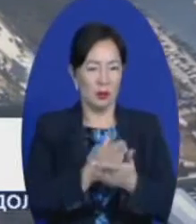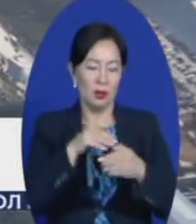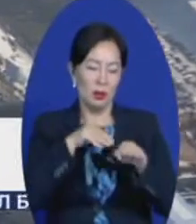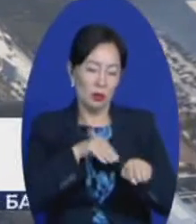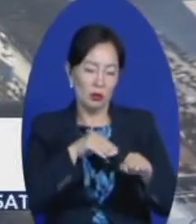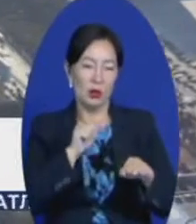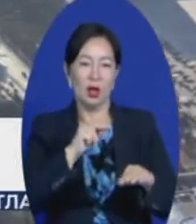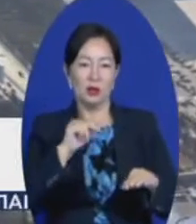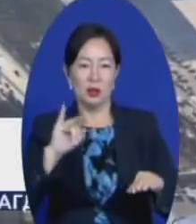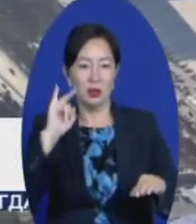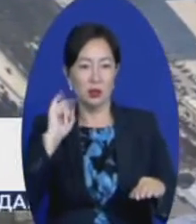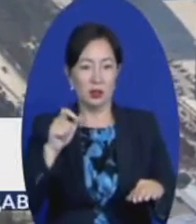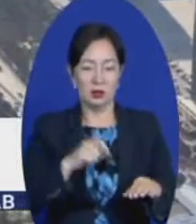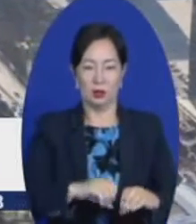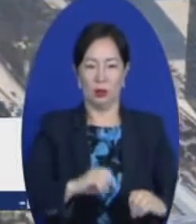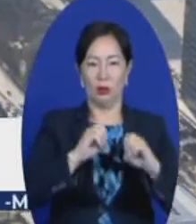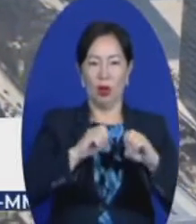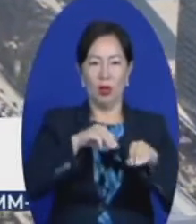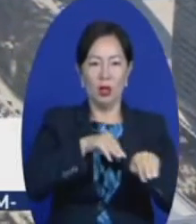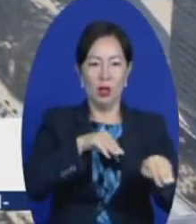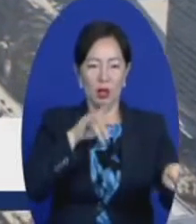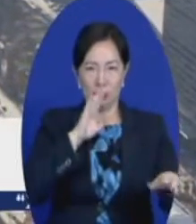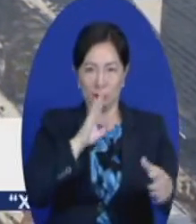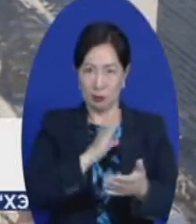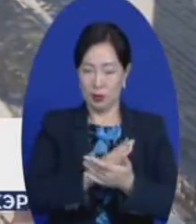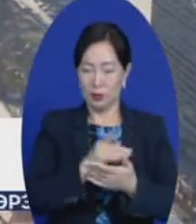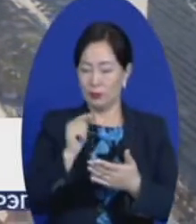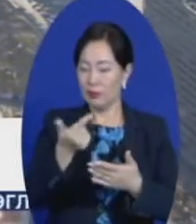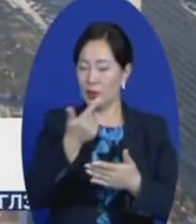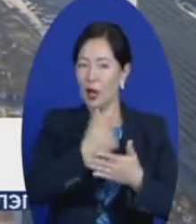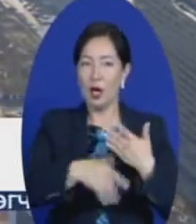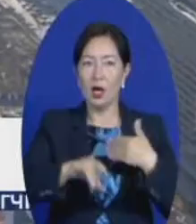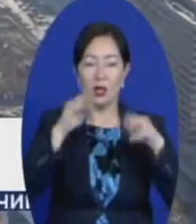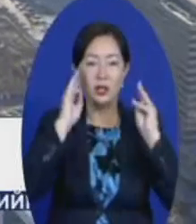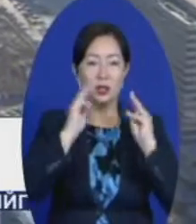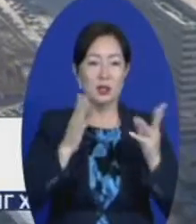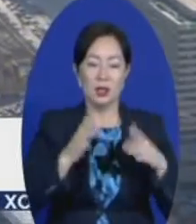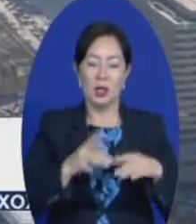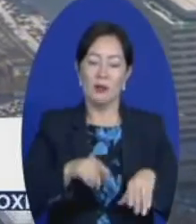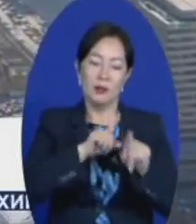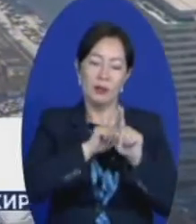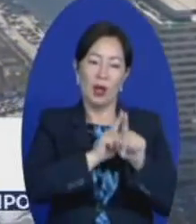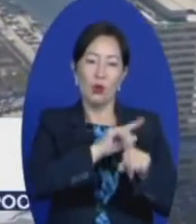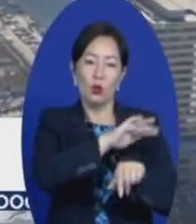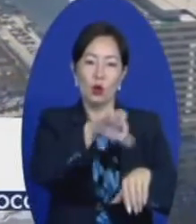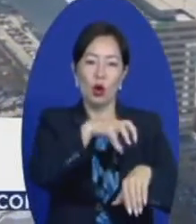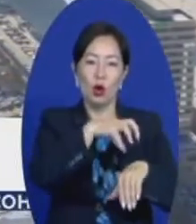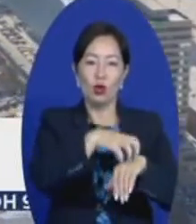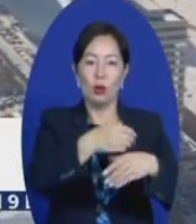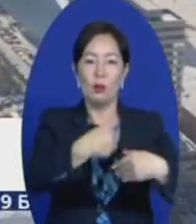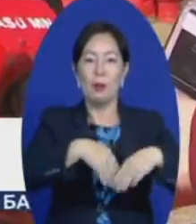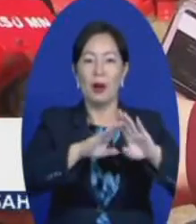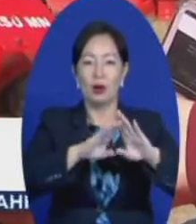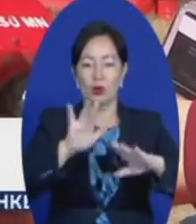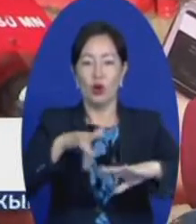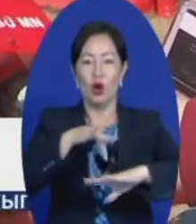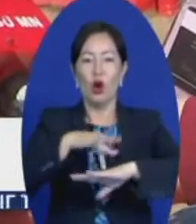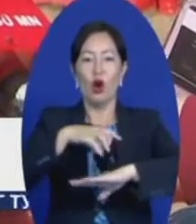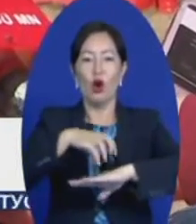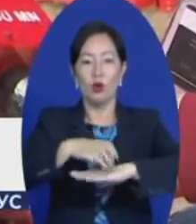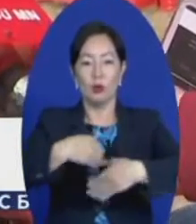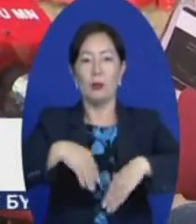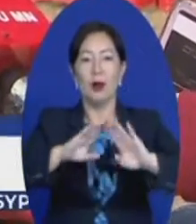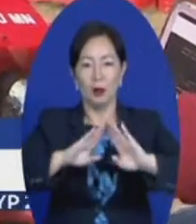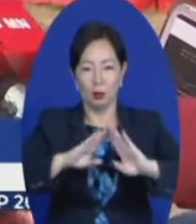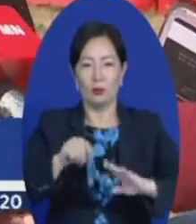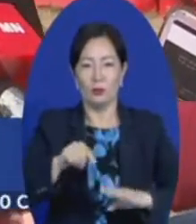ачаалал дээд хэмжээндээ хүрч, тэг цогцол хийхэд хүрээд байна. Үүнээс гарах гарт шийдэл нь дагуул хот байгуулах явдал юм аа. Тэг